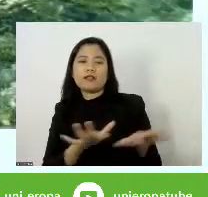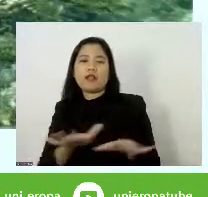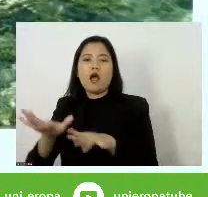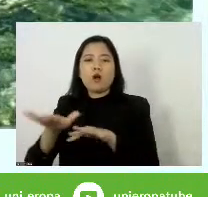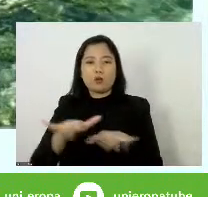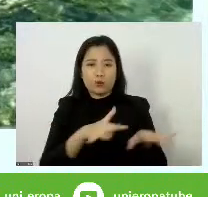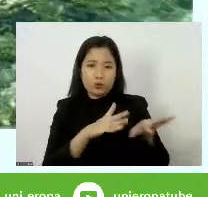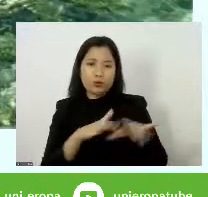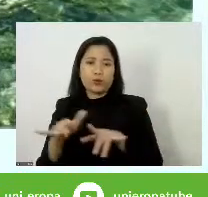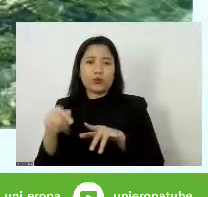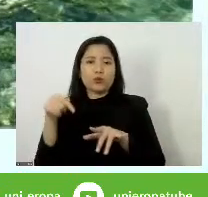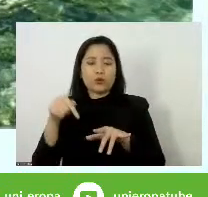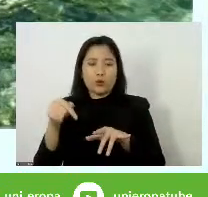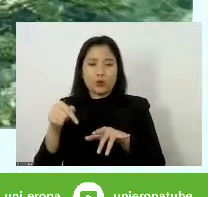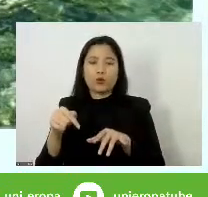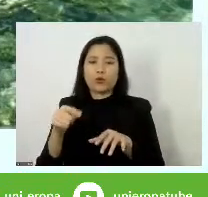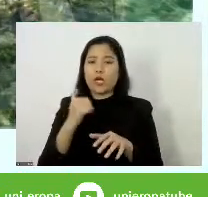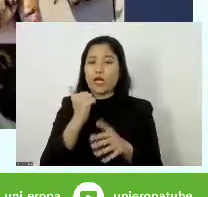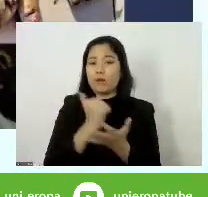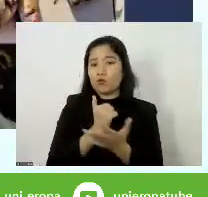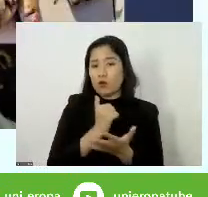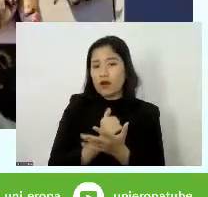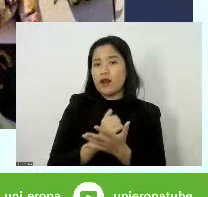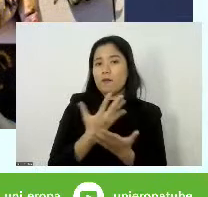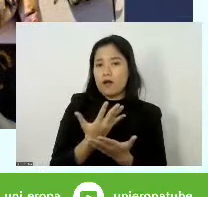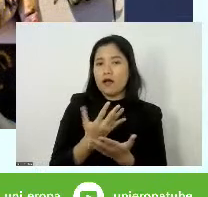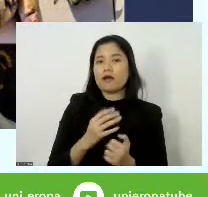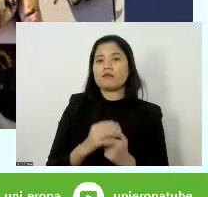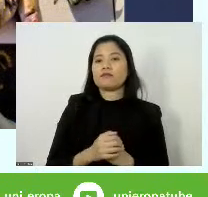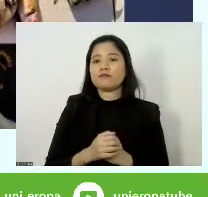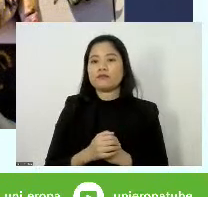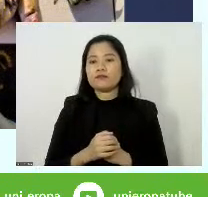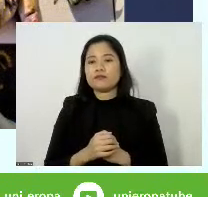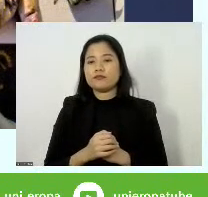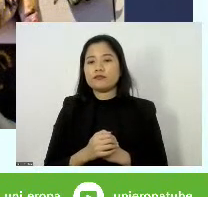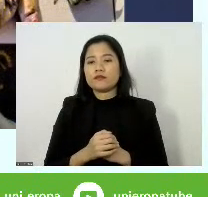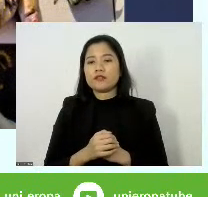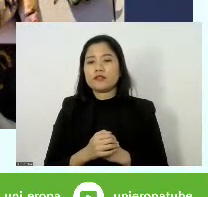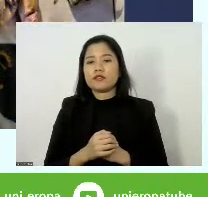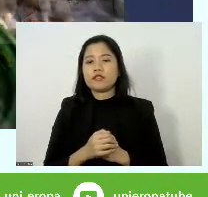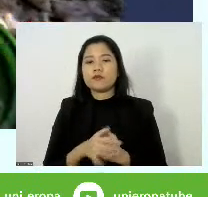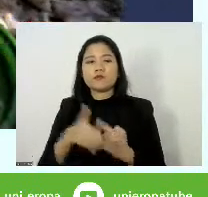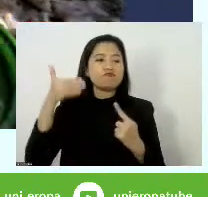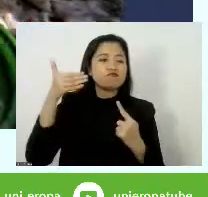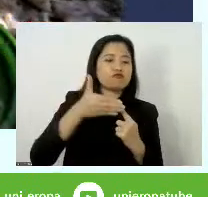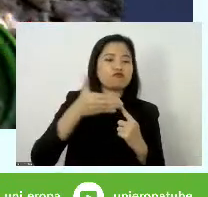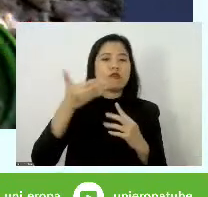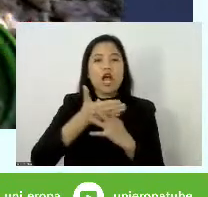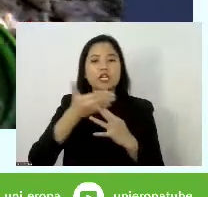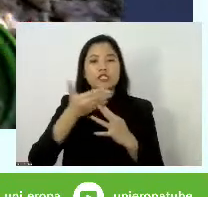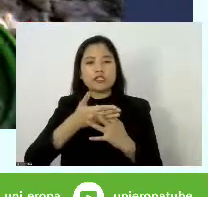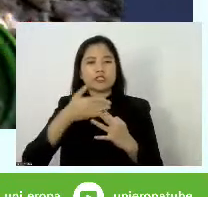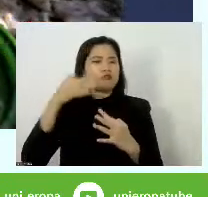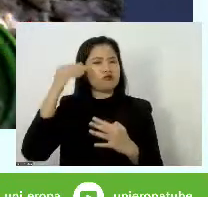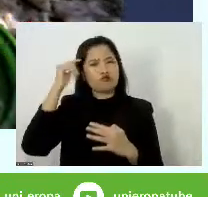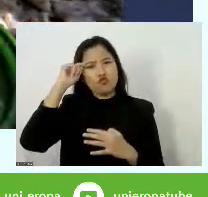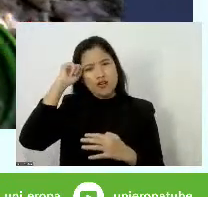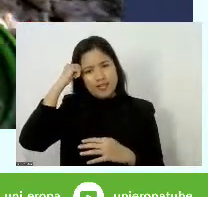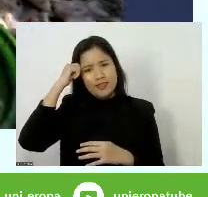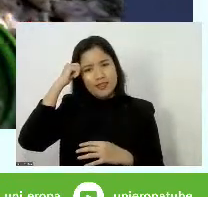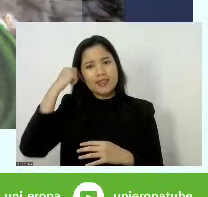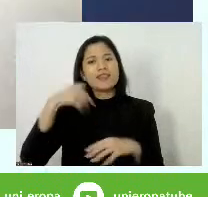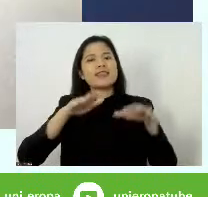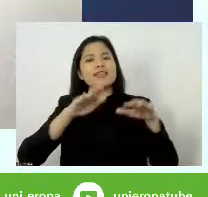kebetulan eh masih banyak yang memang tidak terjangkau baik itu dari aksesnya itu sulit aksesnya tertinggal di